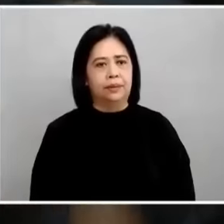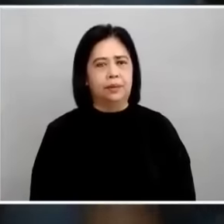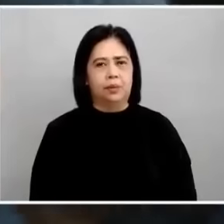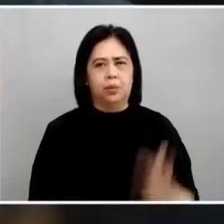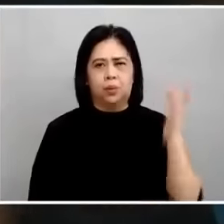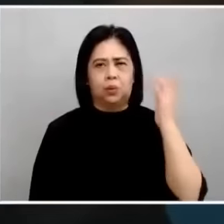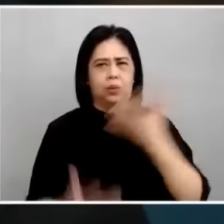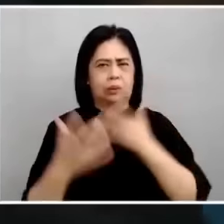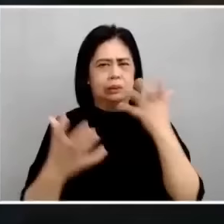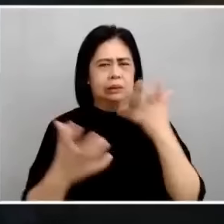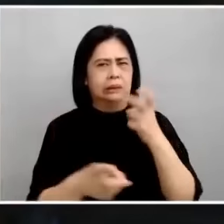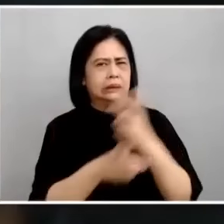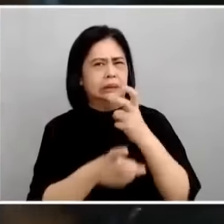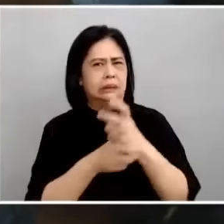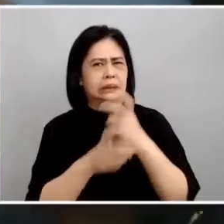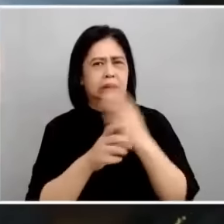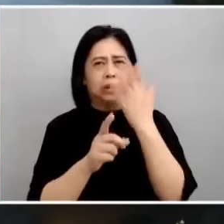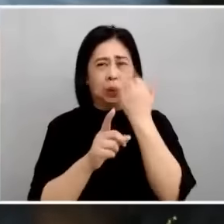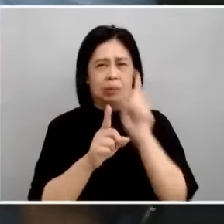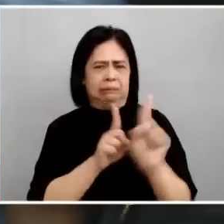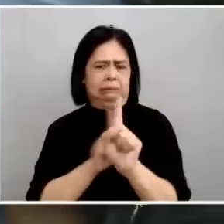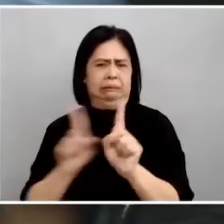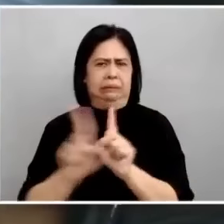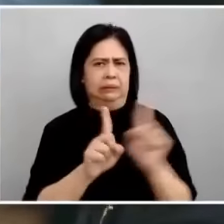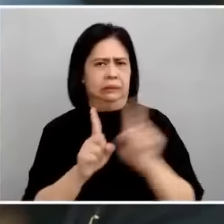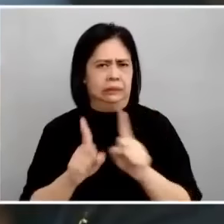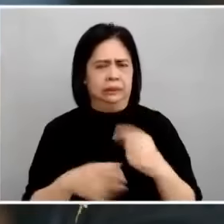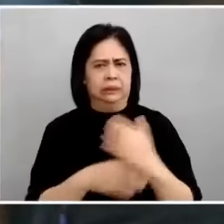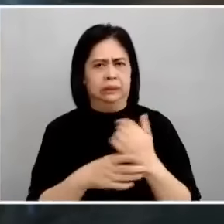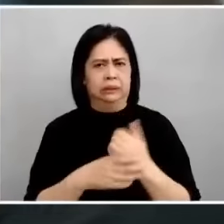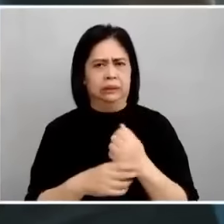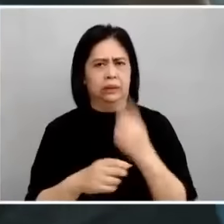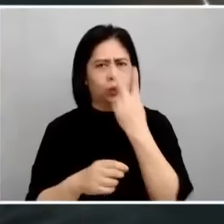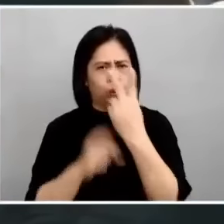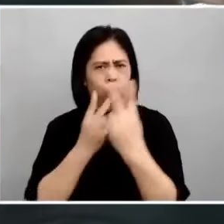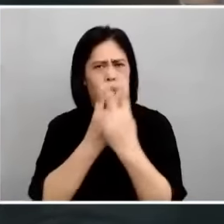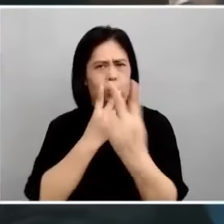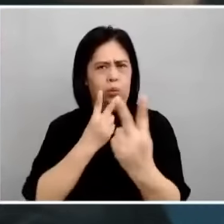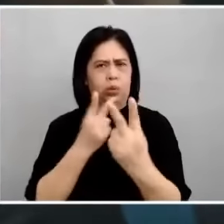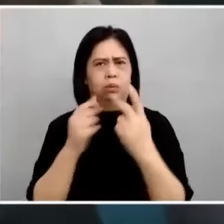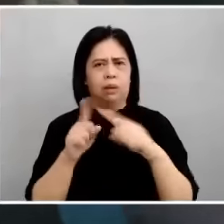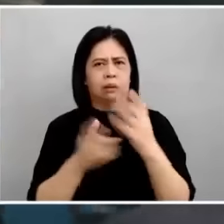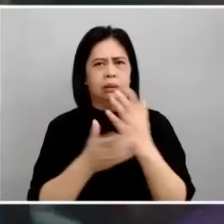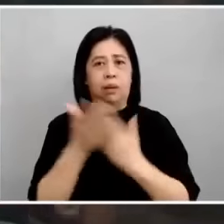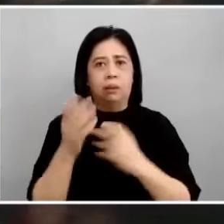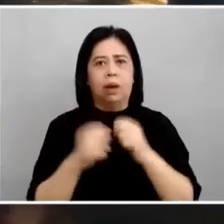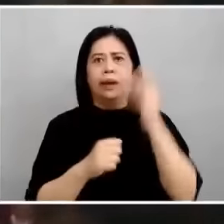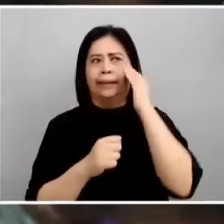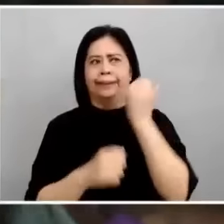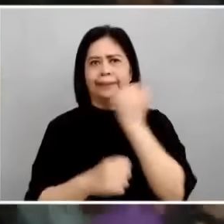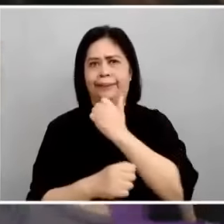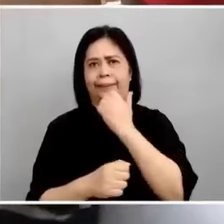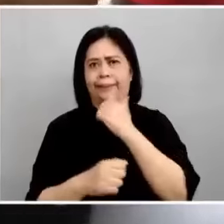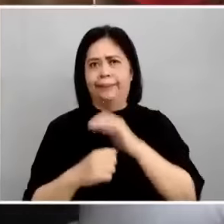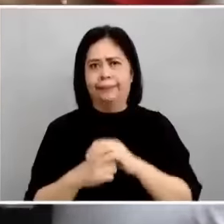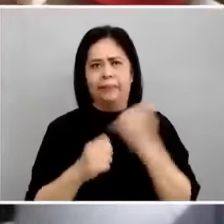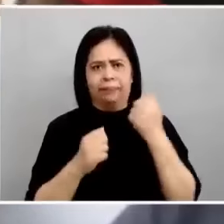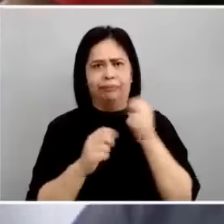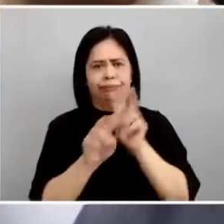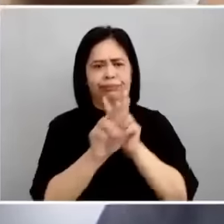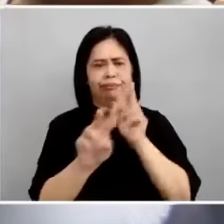Medyo mahirap po kasi nagkakasingitan po tayo ngayon eh. Dalawa po linya eh. Dahil yung iba po alam ng mali, sumisingit pa rin.